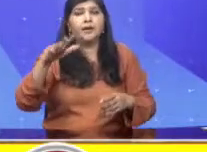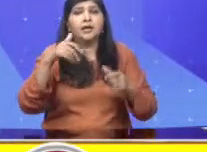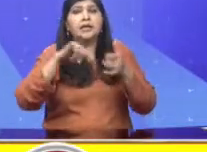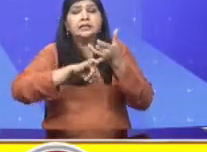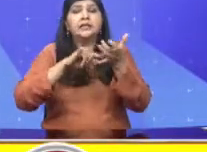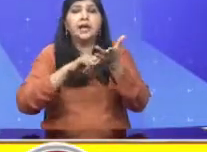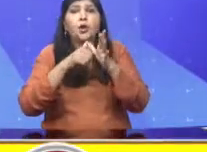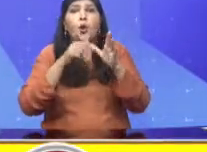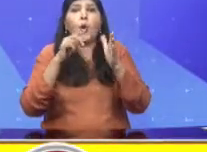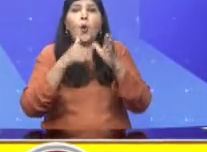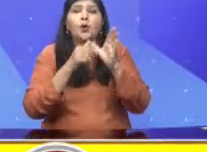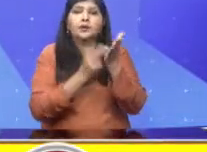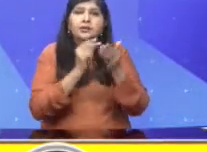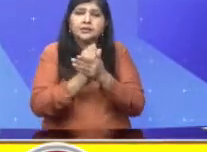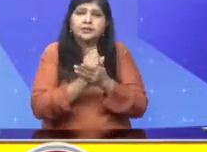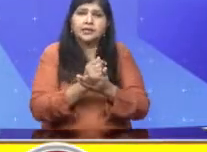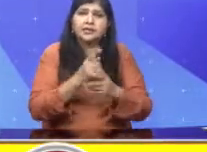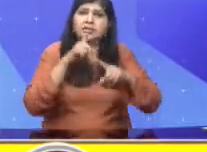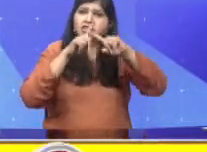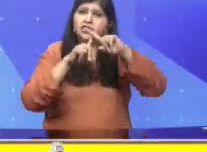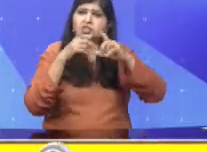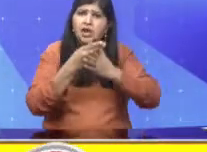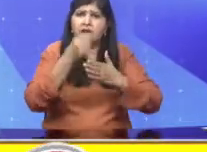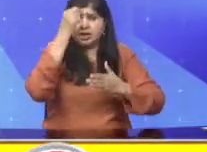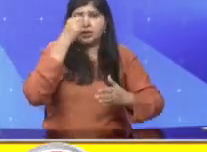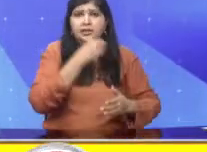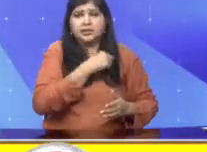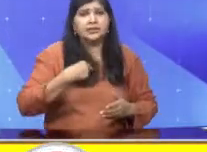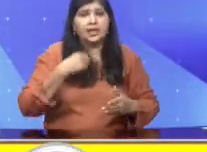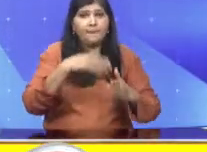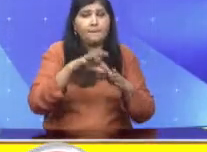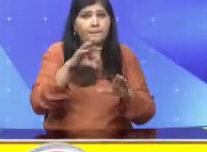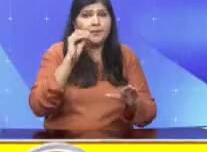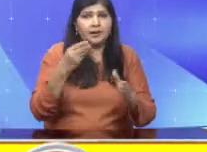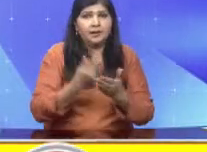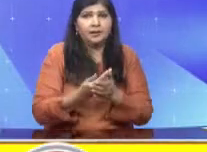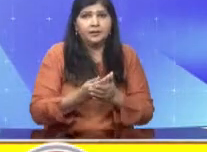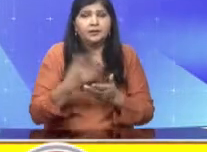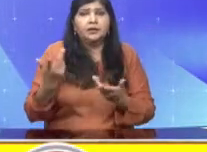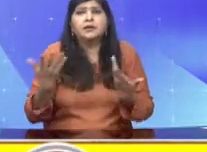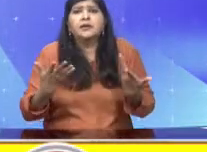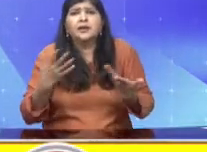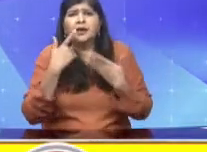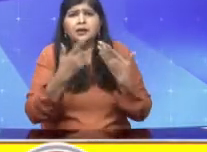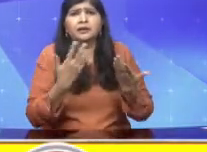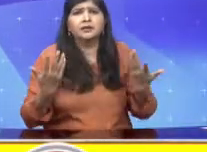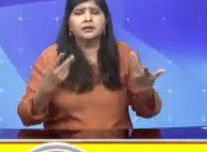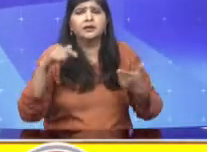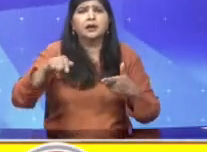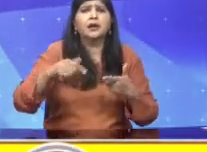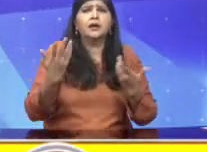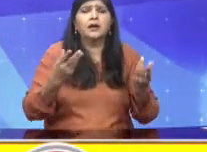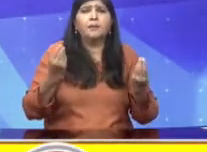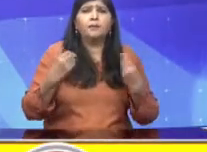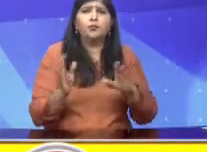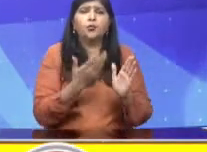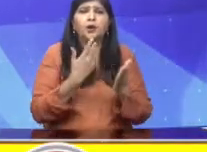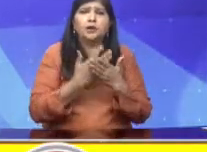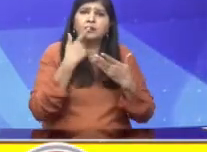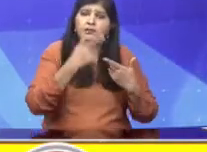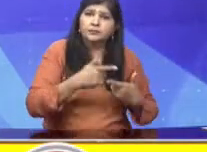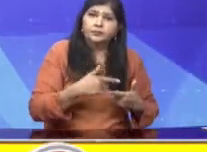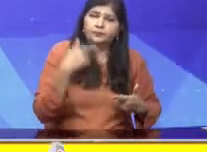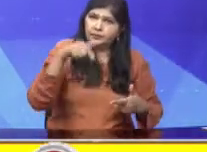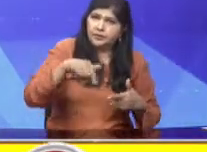चर्च से मिले थे। साथियों आपके मन में सवाल होगा कि ये सब क्या है ये कब और कैसे हुआ।